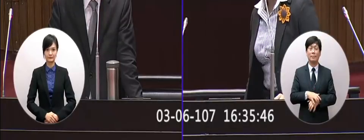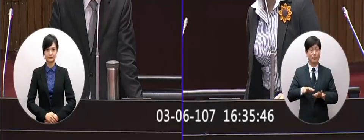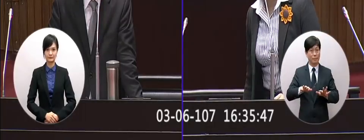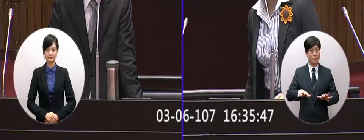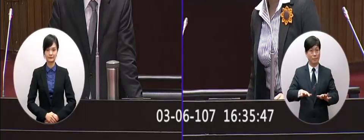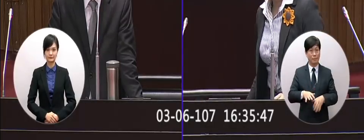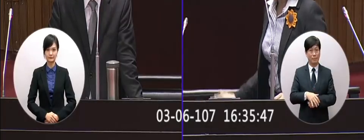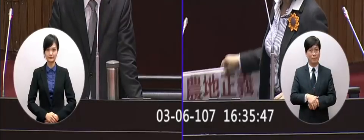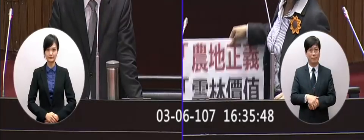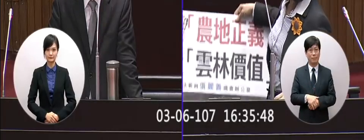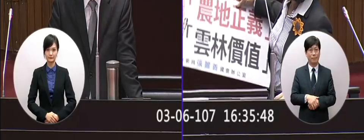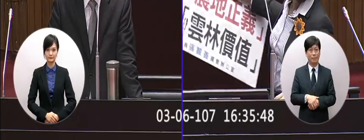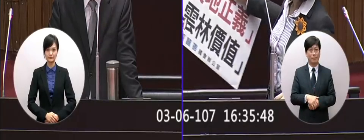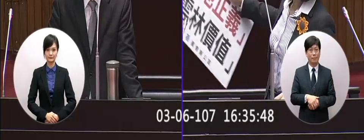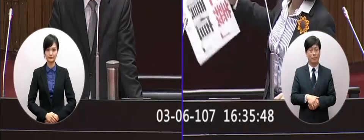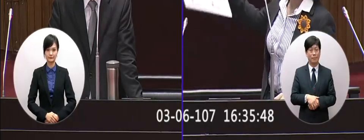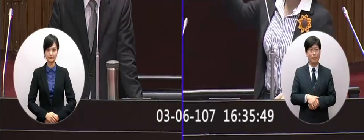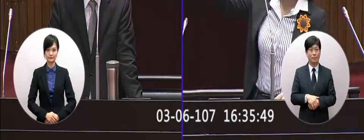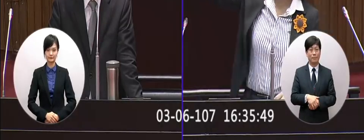天呢、啊？